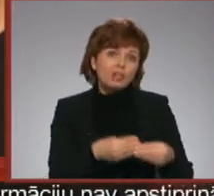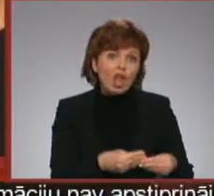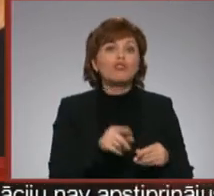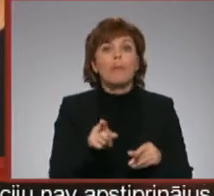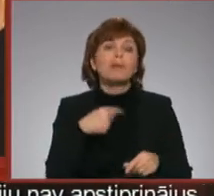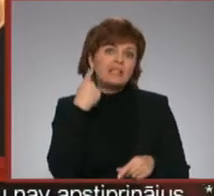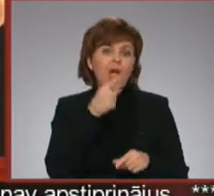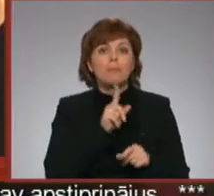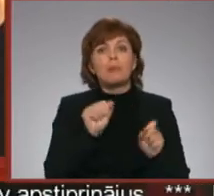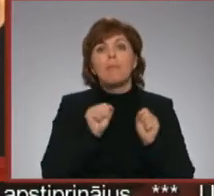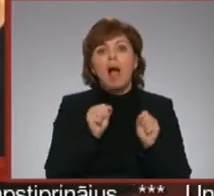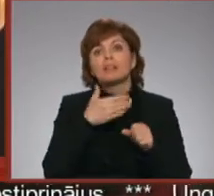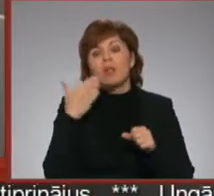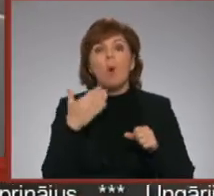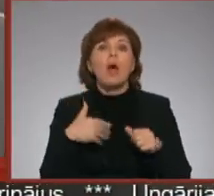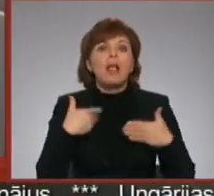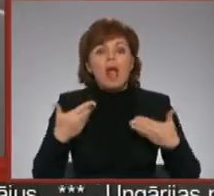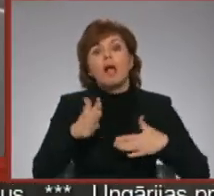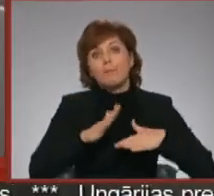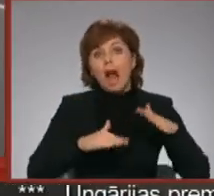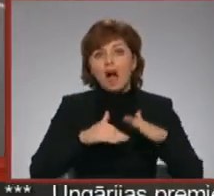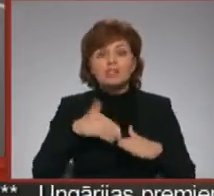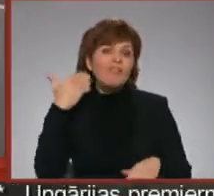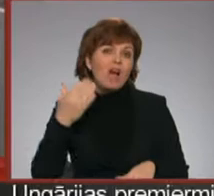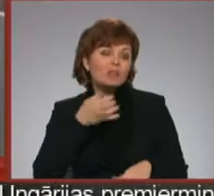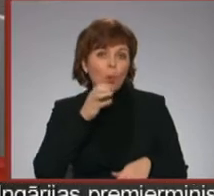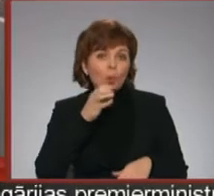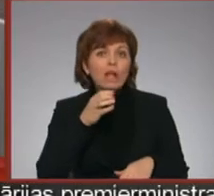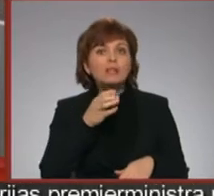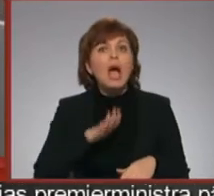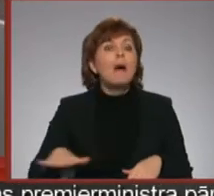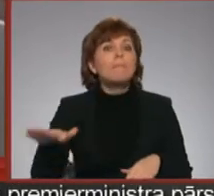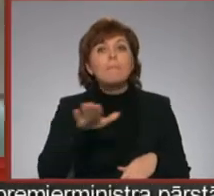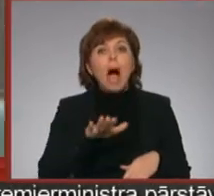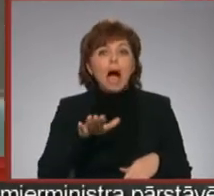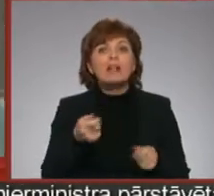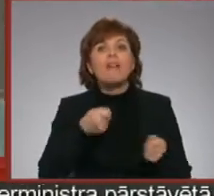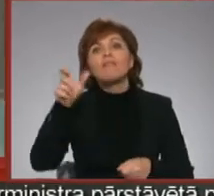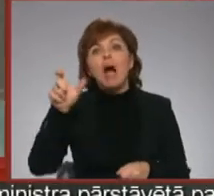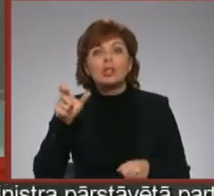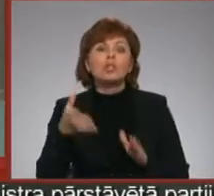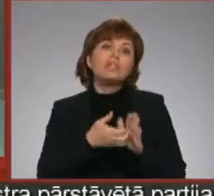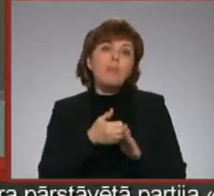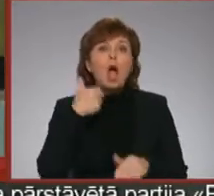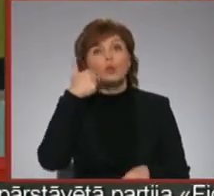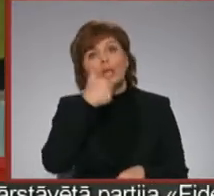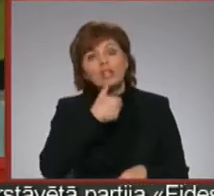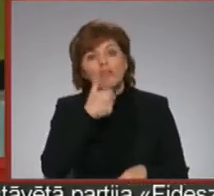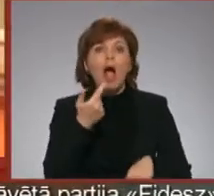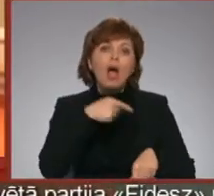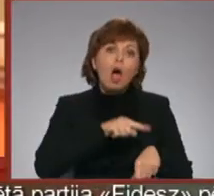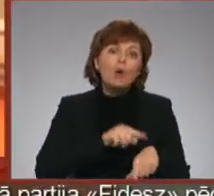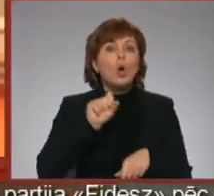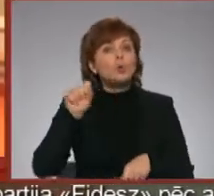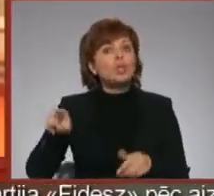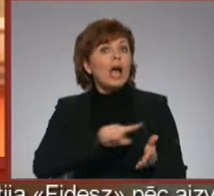nav daudz prakse, nav ļoti liela. Ventspils ūdens parka pārvaldnieks aicina izmantot individuālu laiku, uzdot jautājumus,